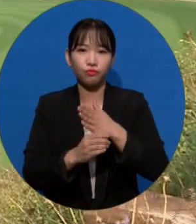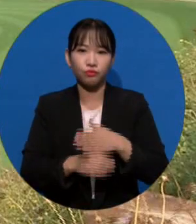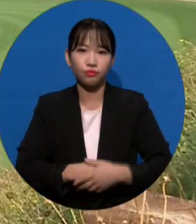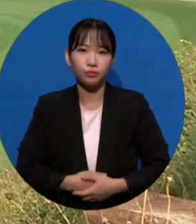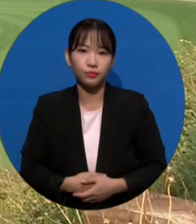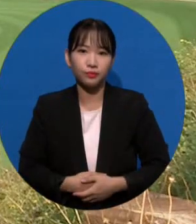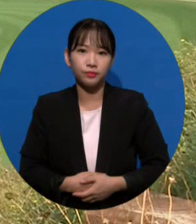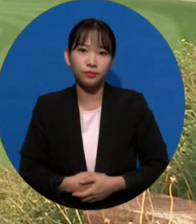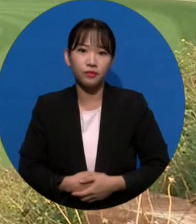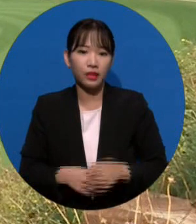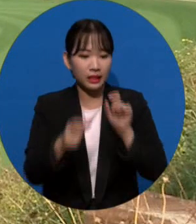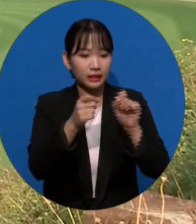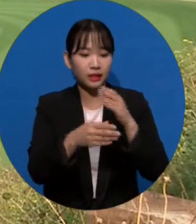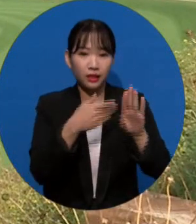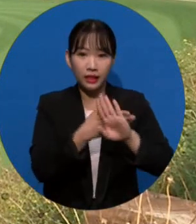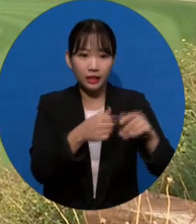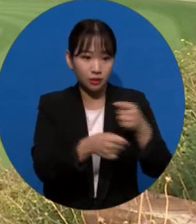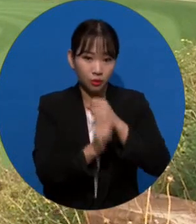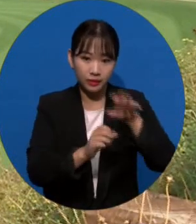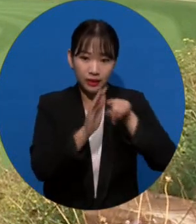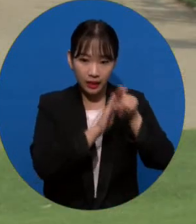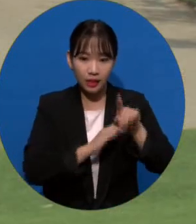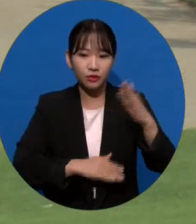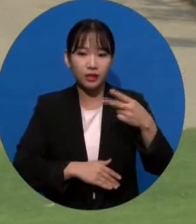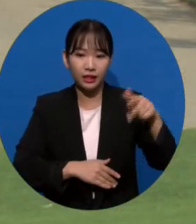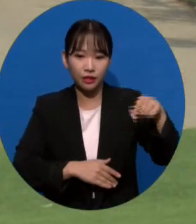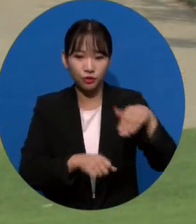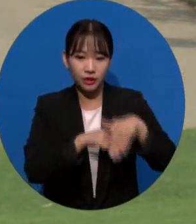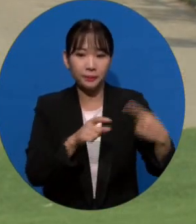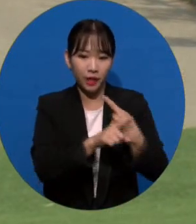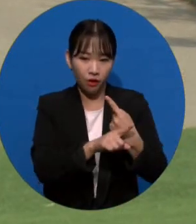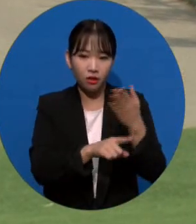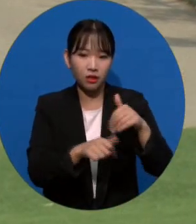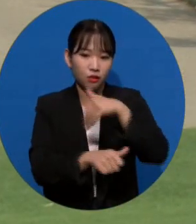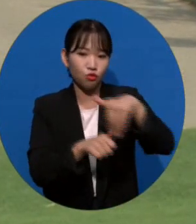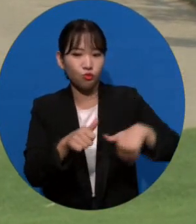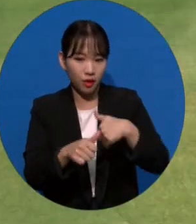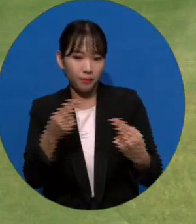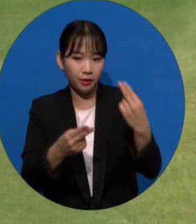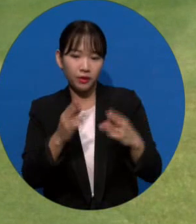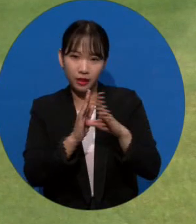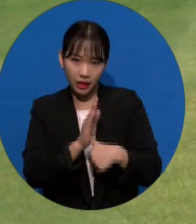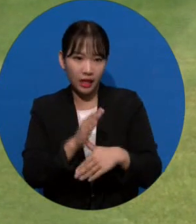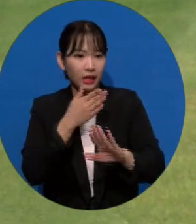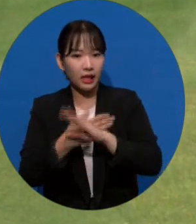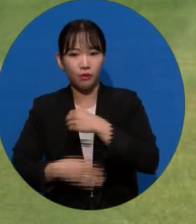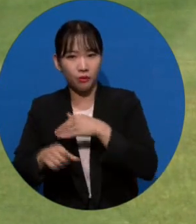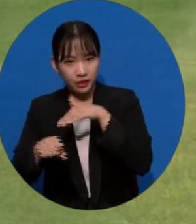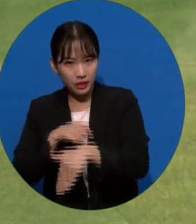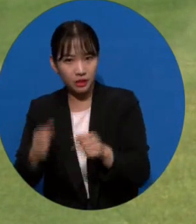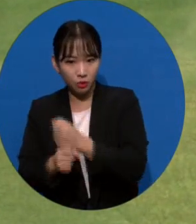있다 인근의 다른 골프장 최근 대중대로 전했지만 주변 대중제 골프장 은 물론 다른 회원제